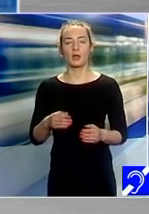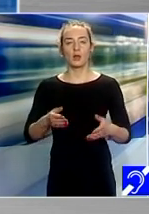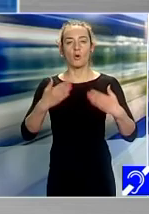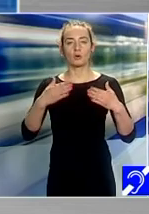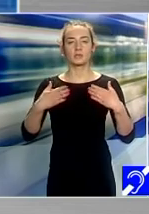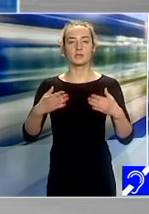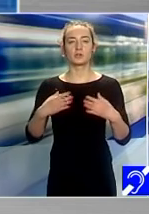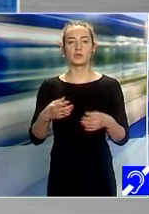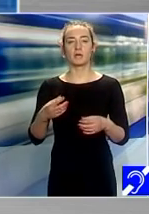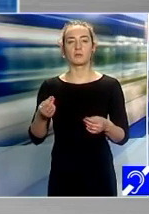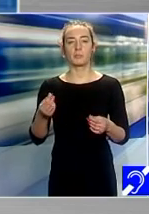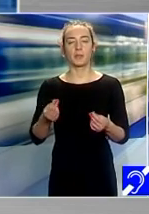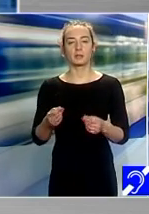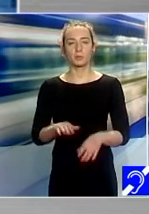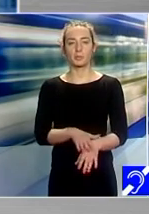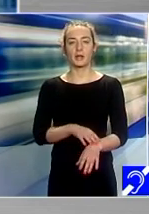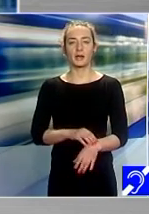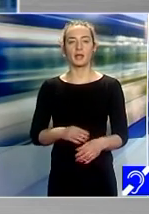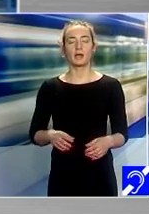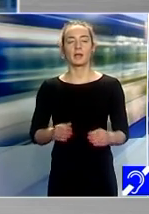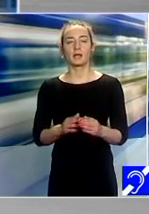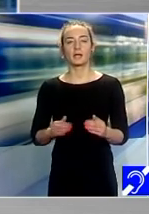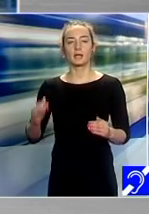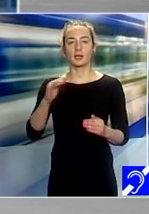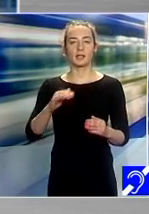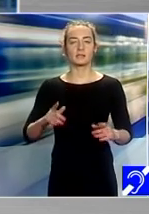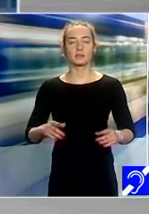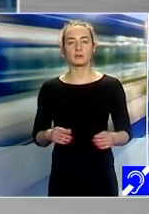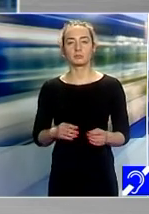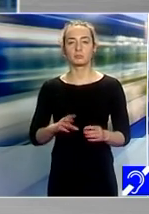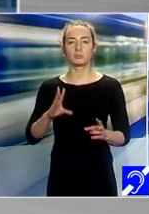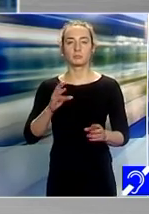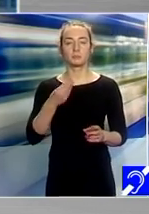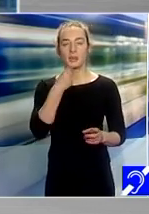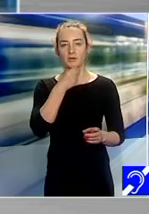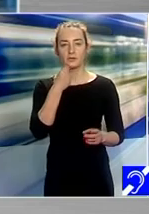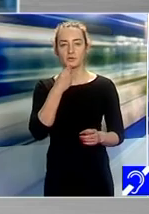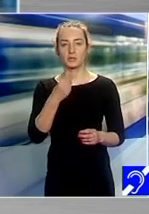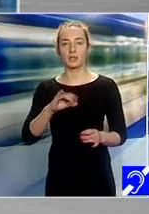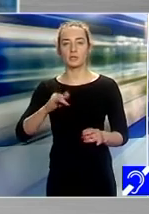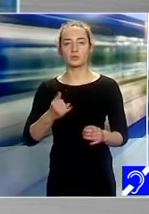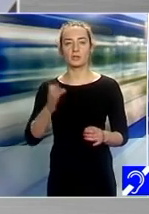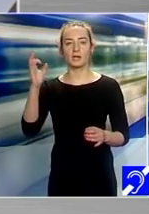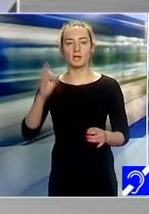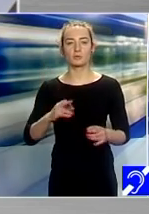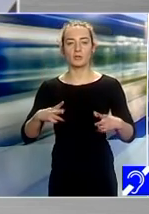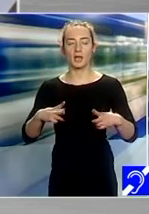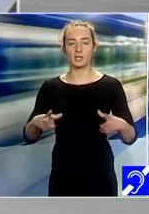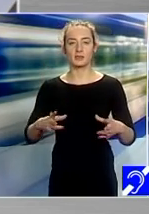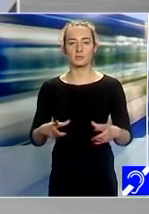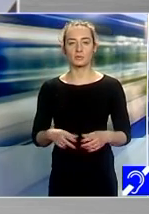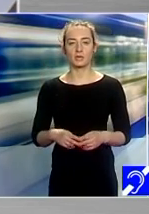la nivelul țesuturilor respective, practic crește șansa de supraviețuire. Și o mulțime de alte aplicații, sigur. Merge la pacienții oncologici și după